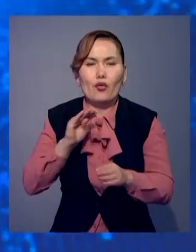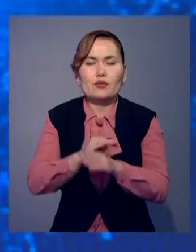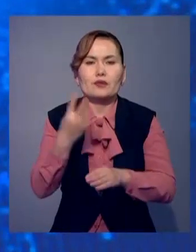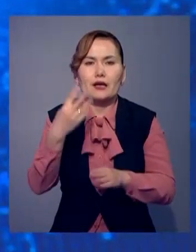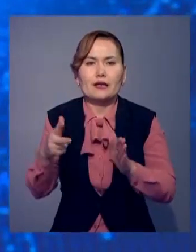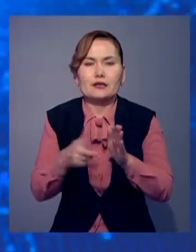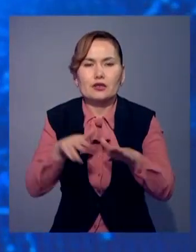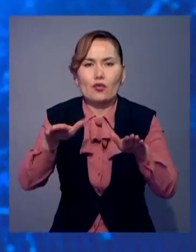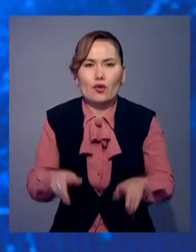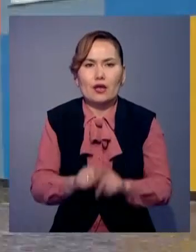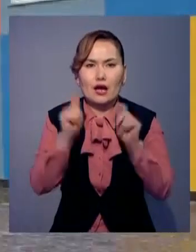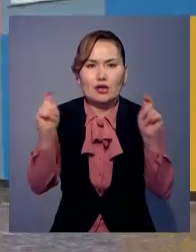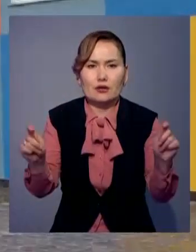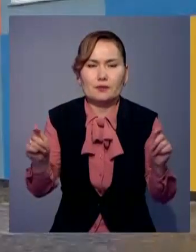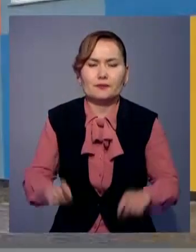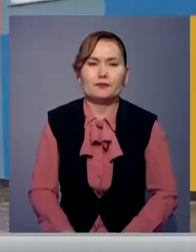отыр.